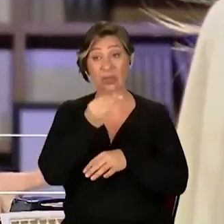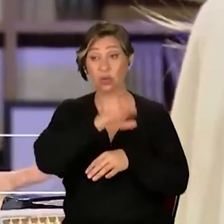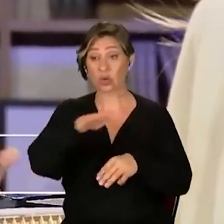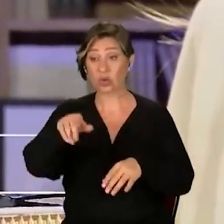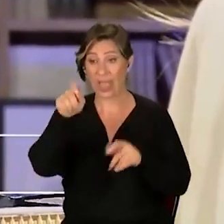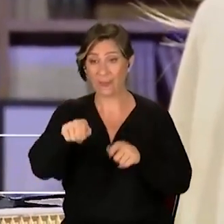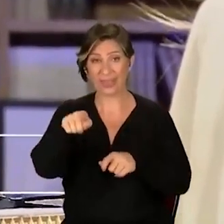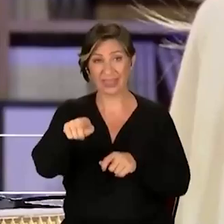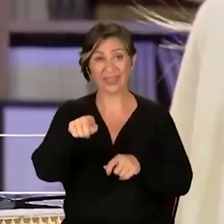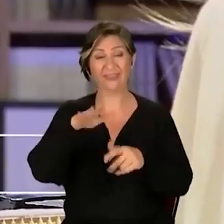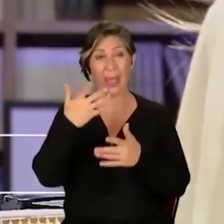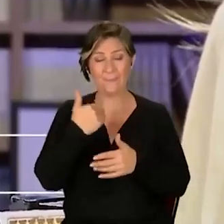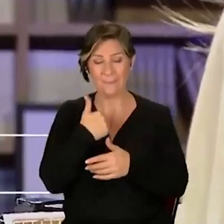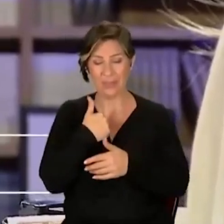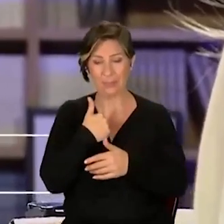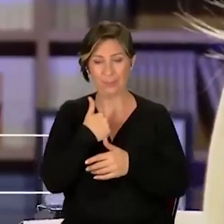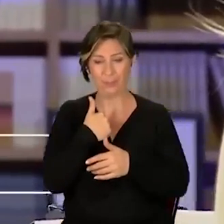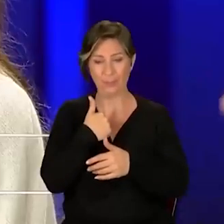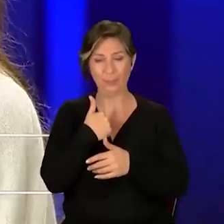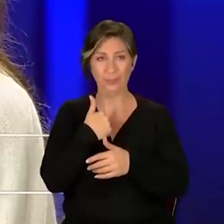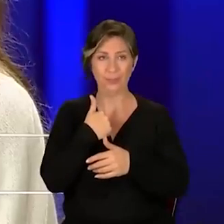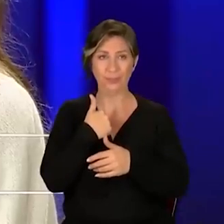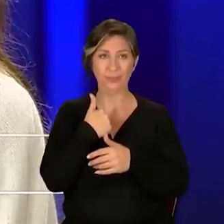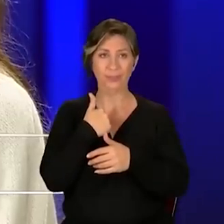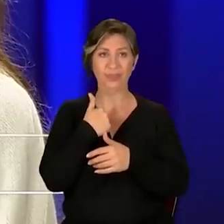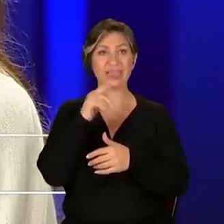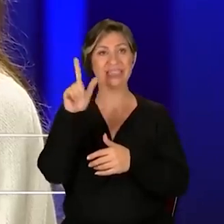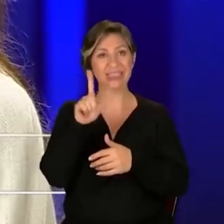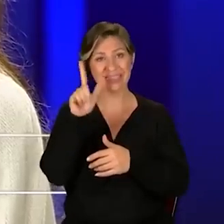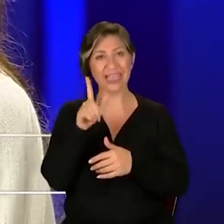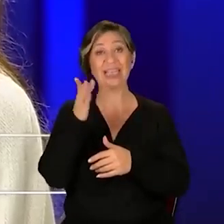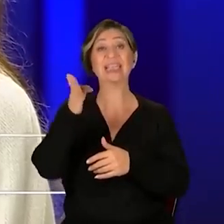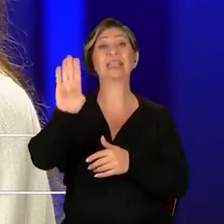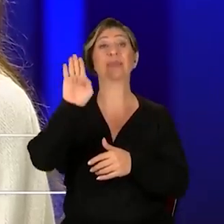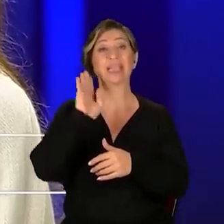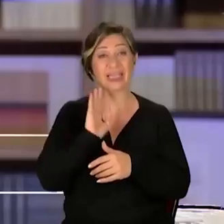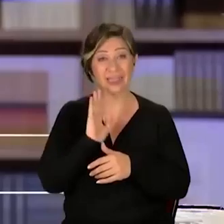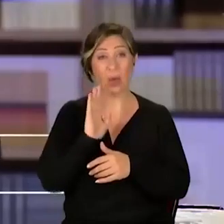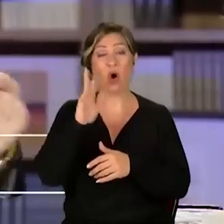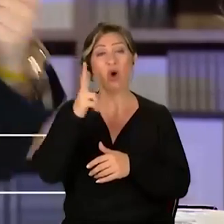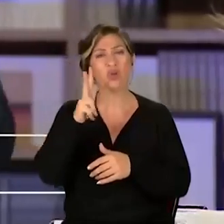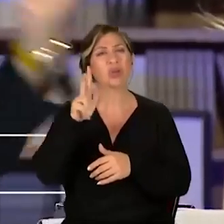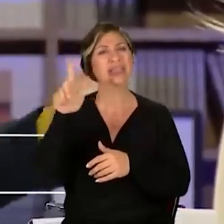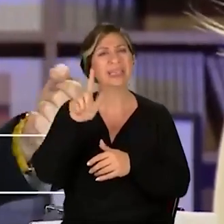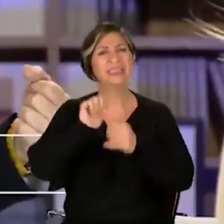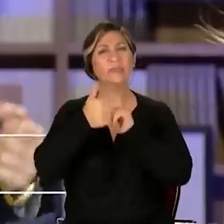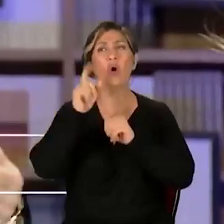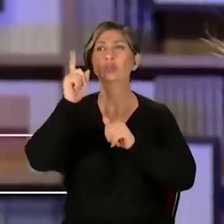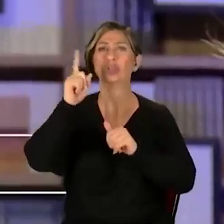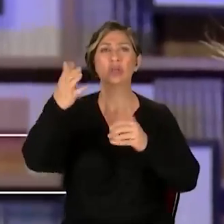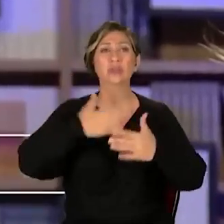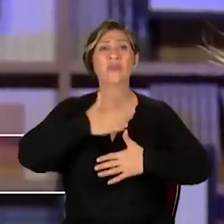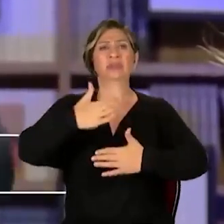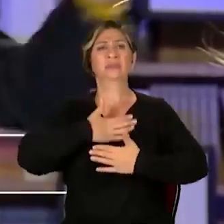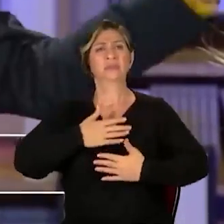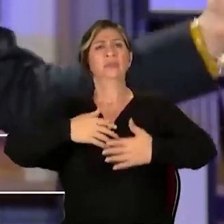çocukların yaptığı şeyi ya da benim diyelim ki bir liseye gitmeden ve ortaokul lisede spor hocasının gelip nefes